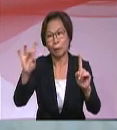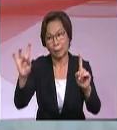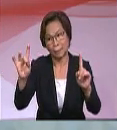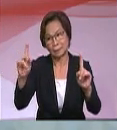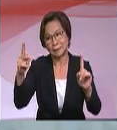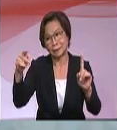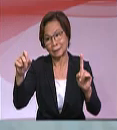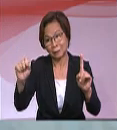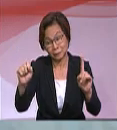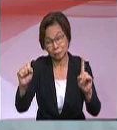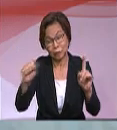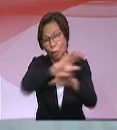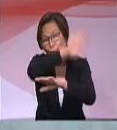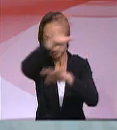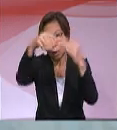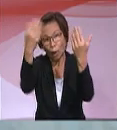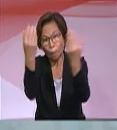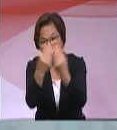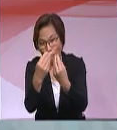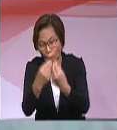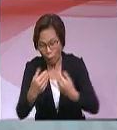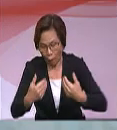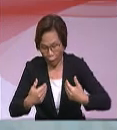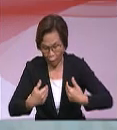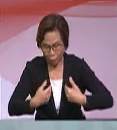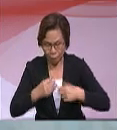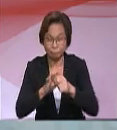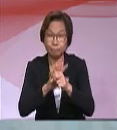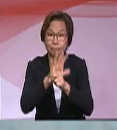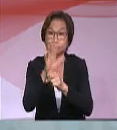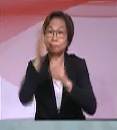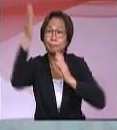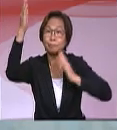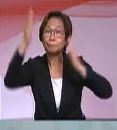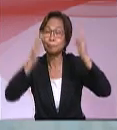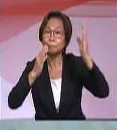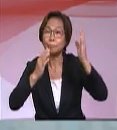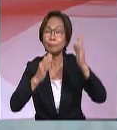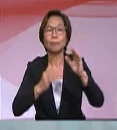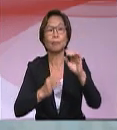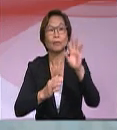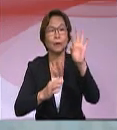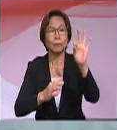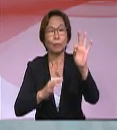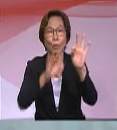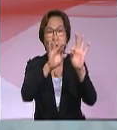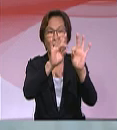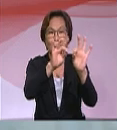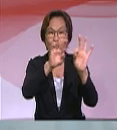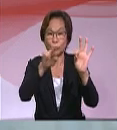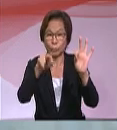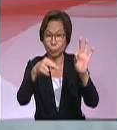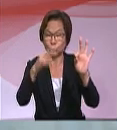1,348 kes. Ini menjadikan jumlah kes positif COVID-19 di Malaysia adalah sebanyak